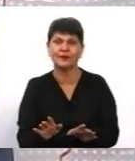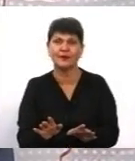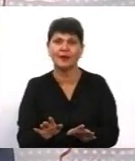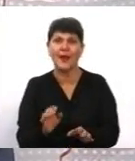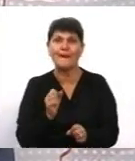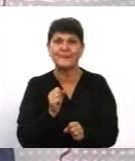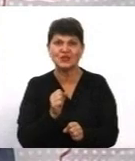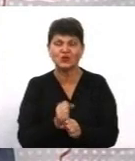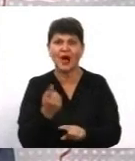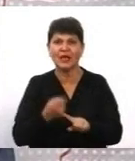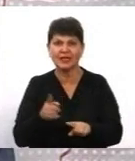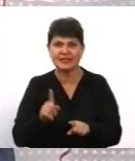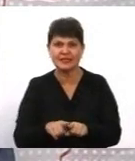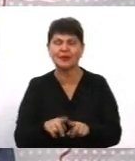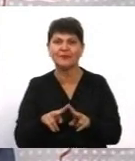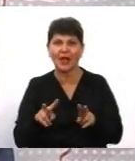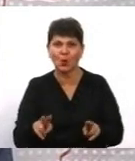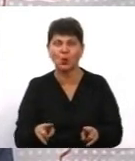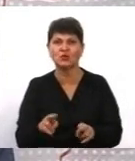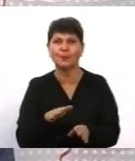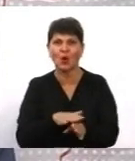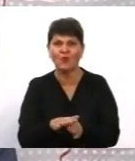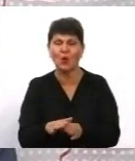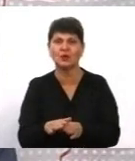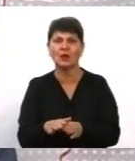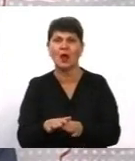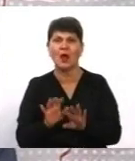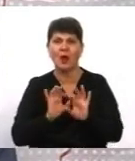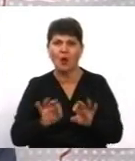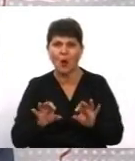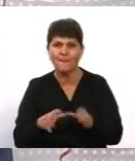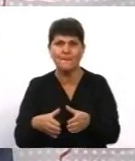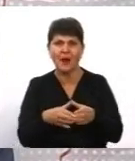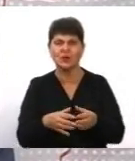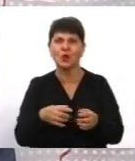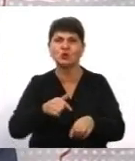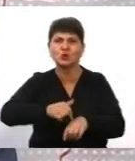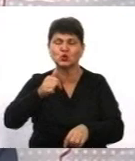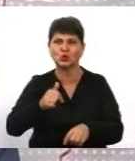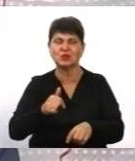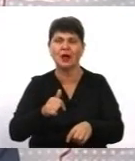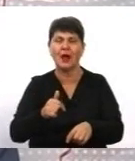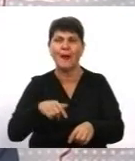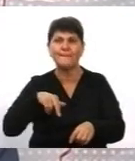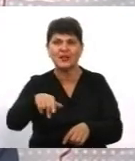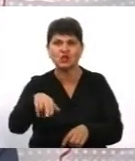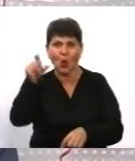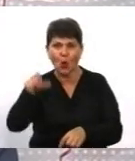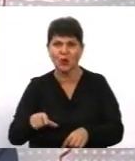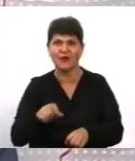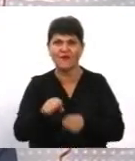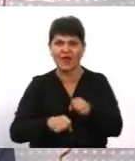Працювали над цим також, проводили промо-компанію, що стосується пішоходів на велодоріжках. Я думаю,